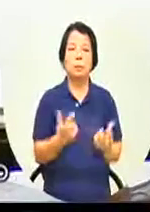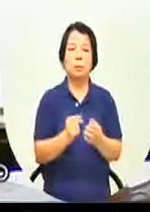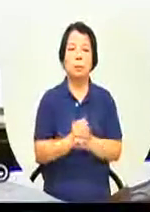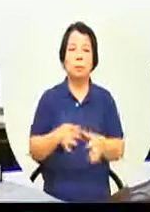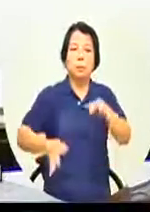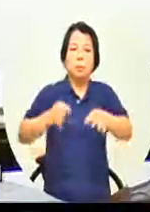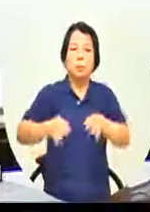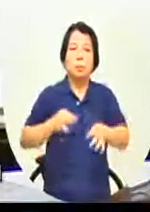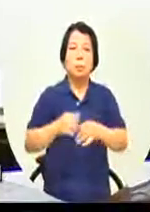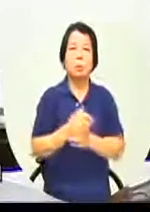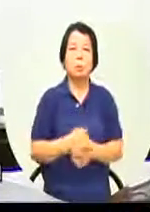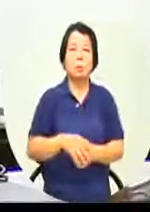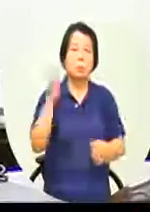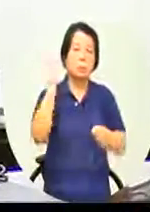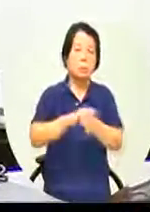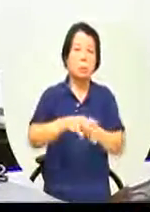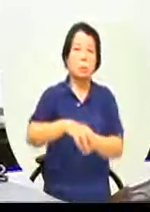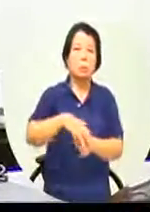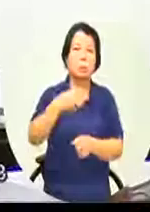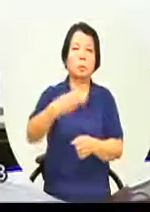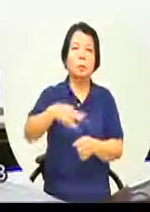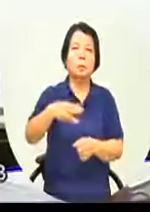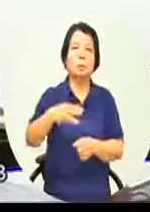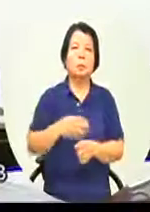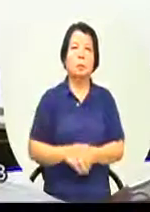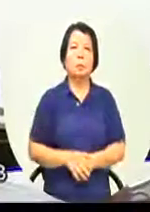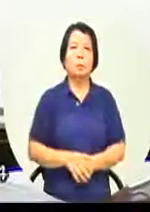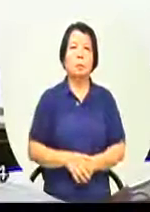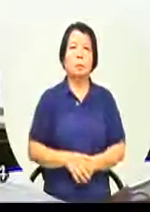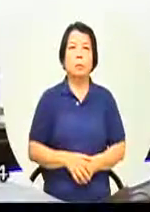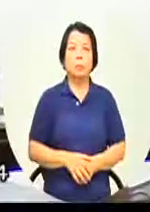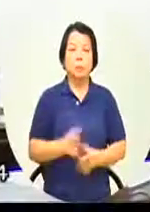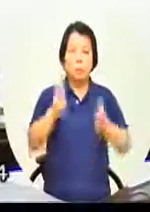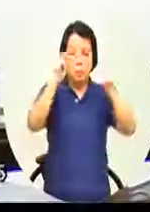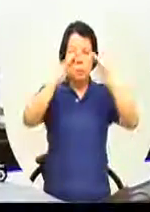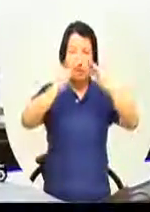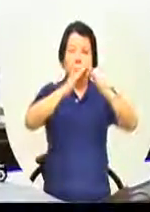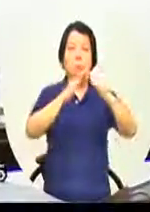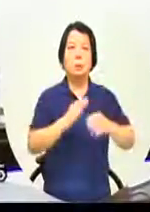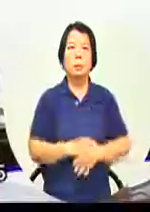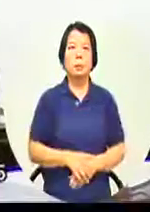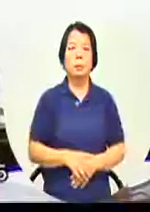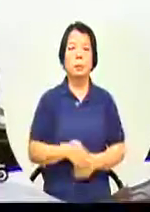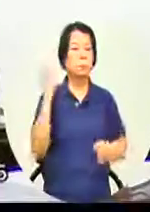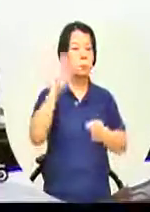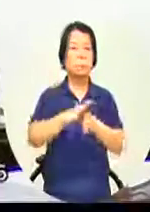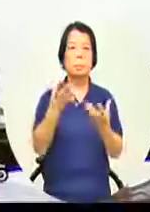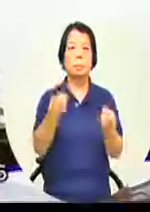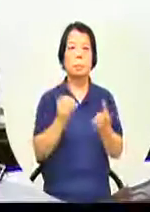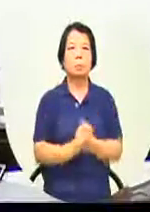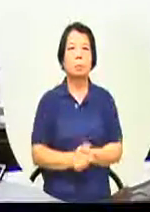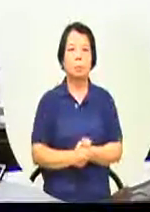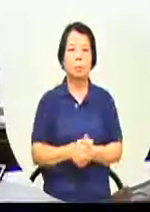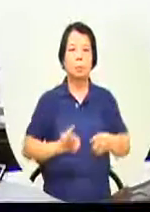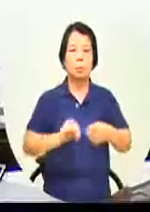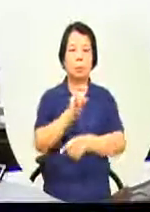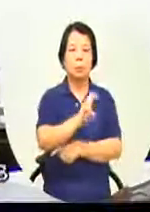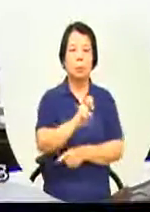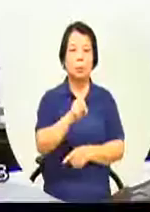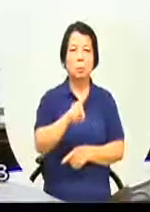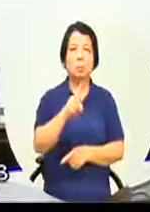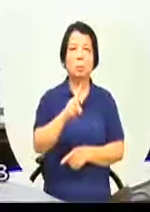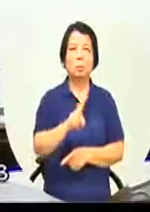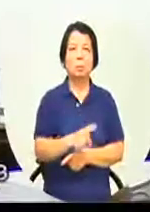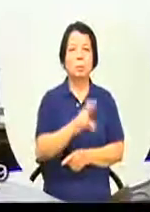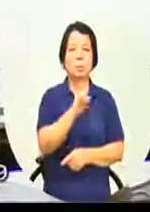斤补助3块钱。好，然后呢，我们高雄市没有补助，只有到21.5%是用有机